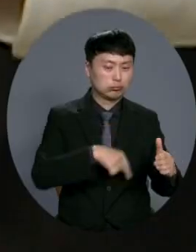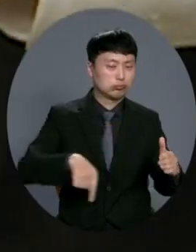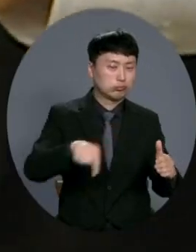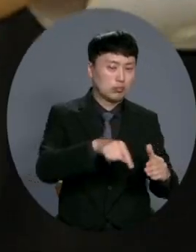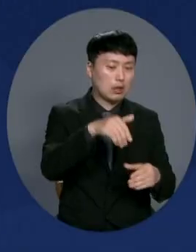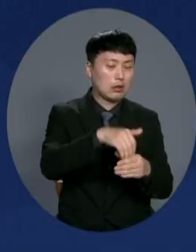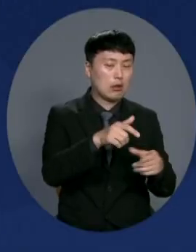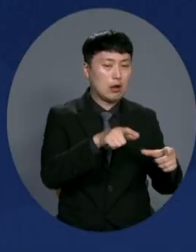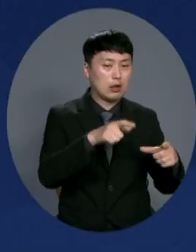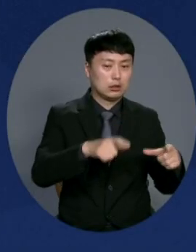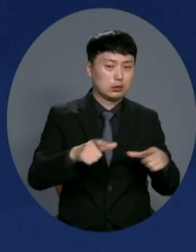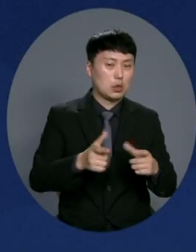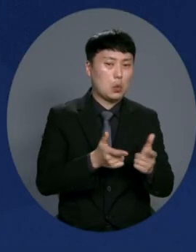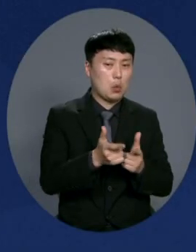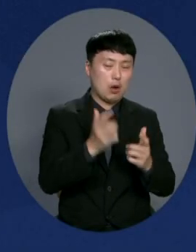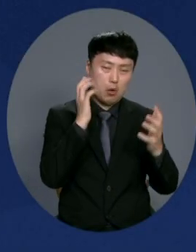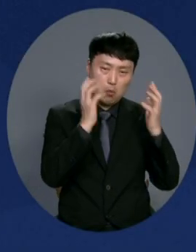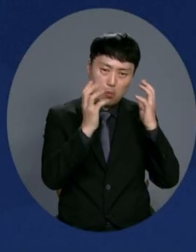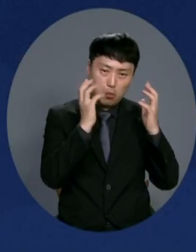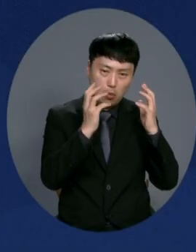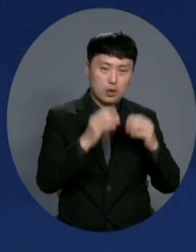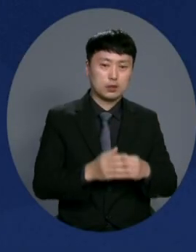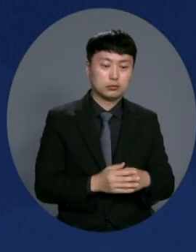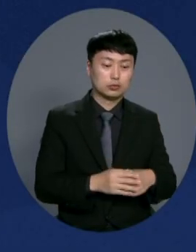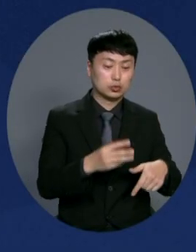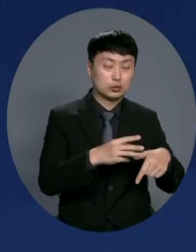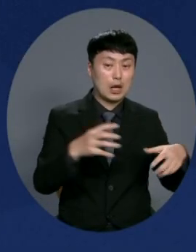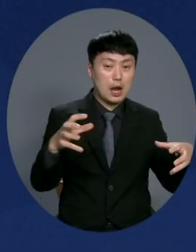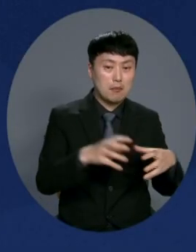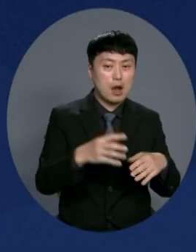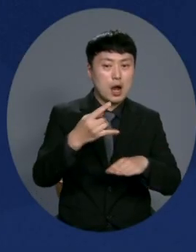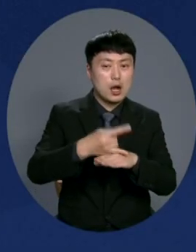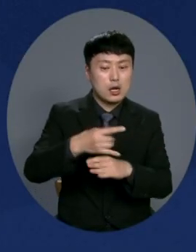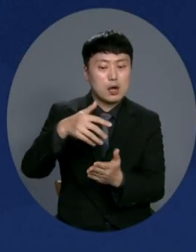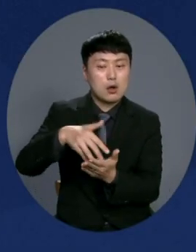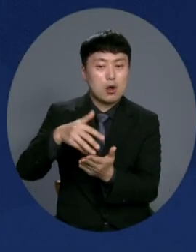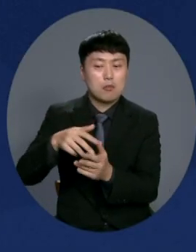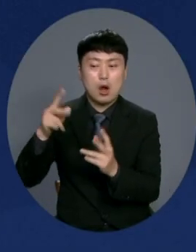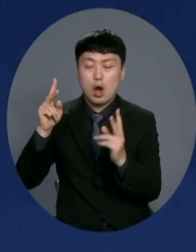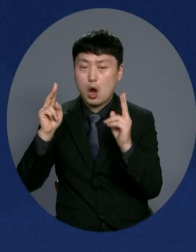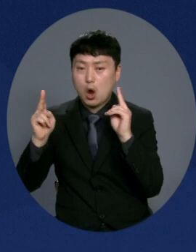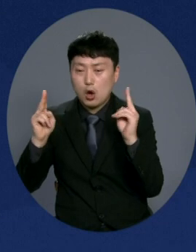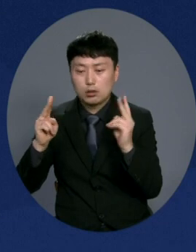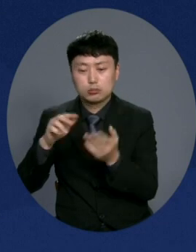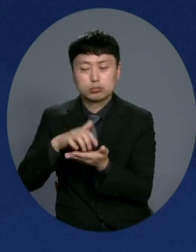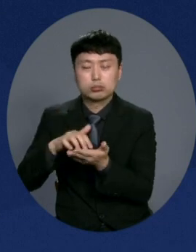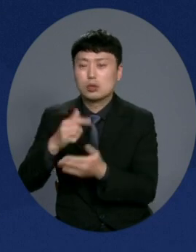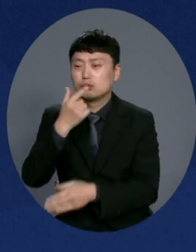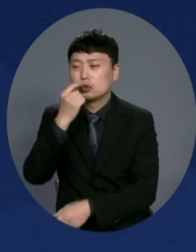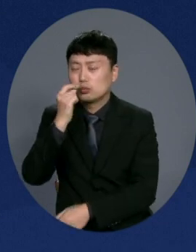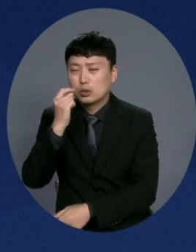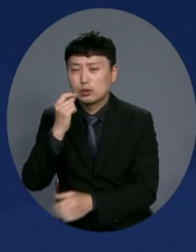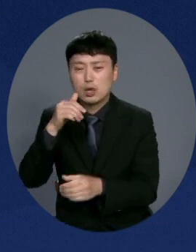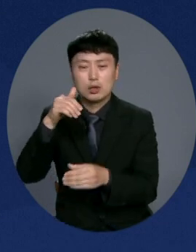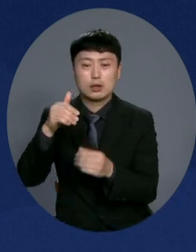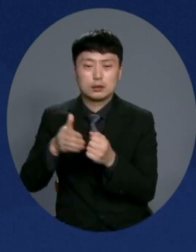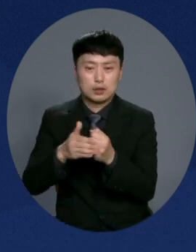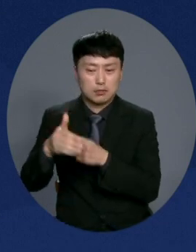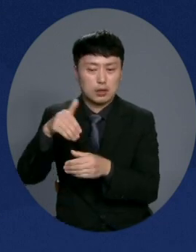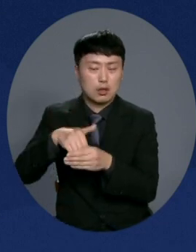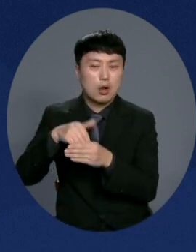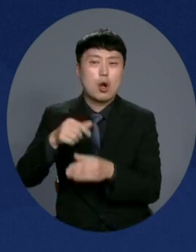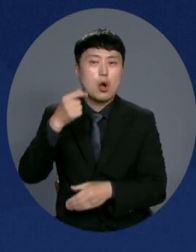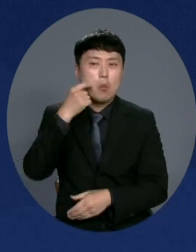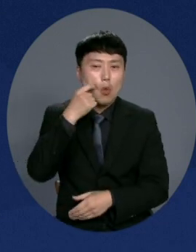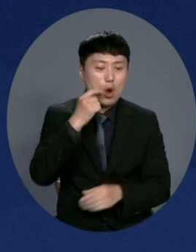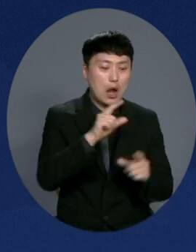문제가 아닙니다 군위와 묶여 있던 의성 청송 영덕의 인구가 모자라 단일 선거구가 될 수 없어